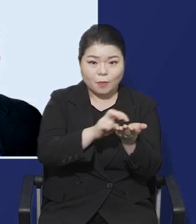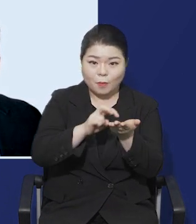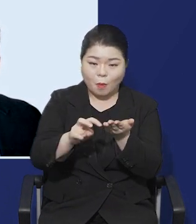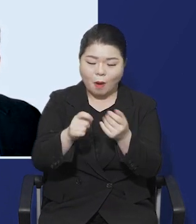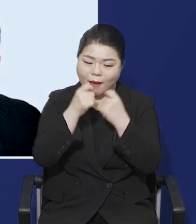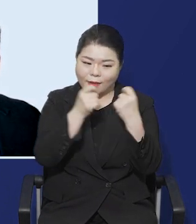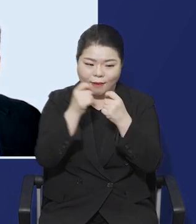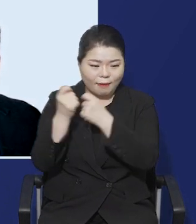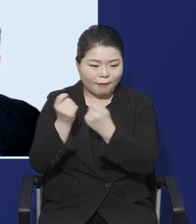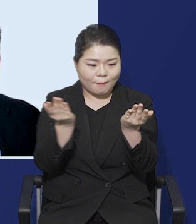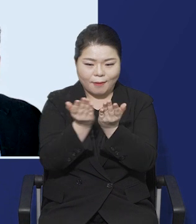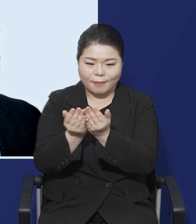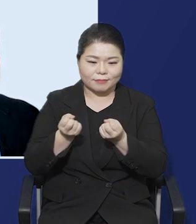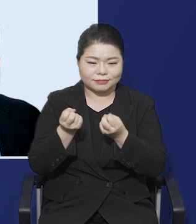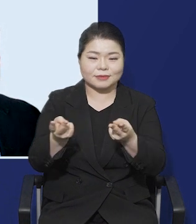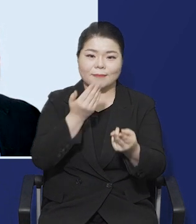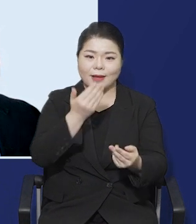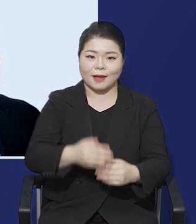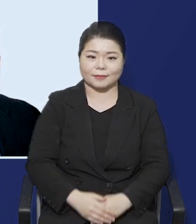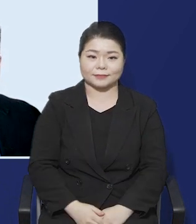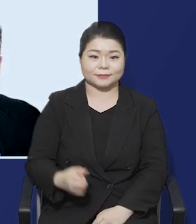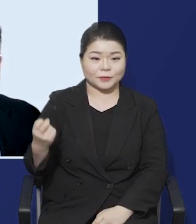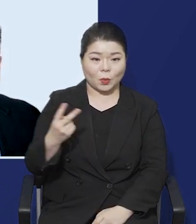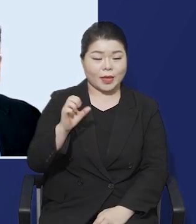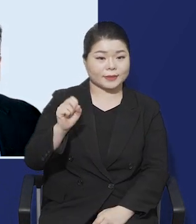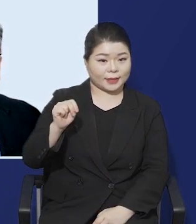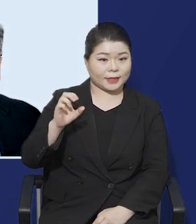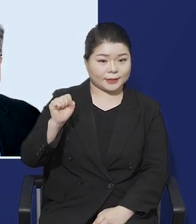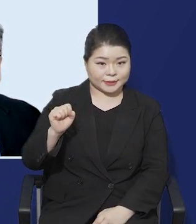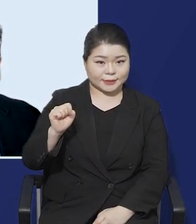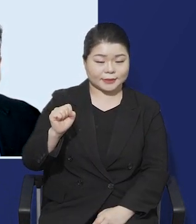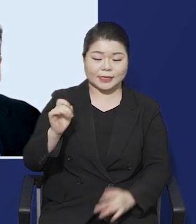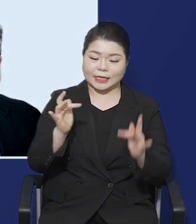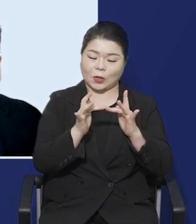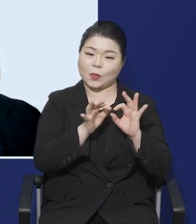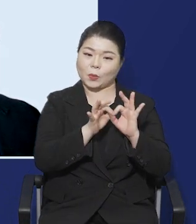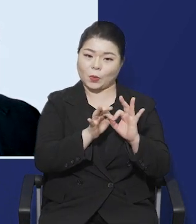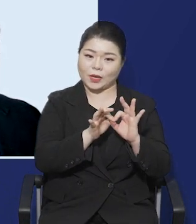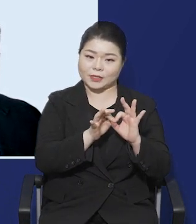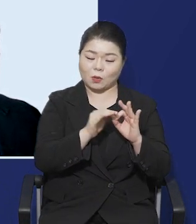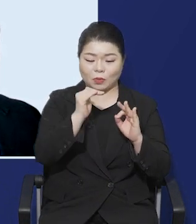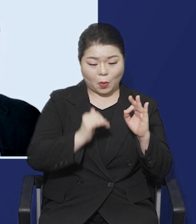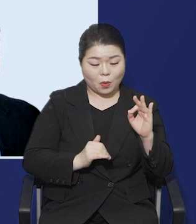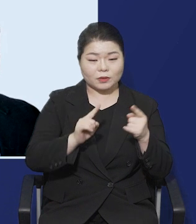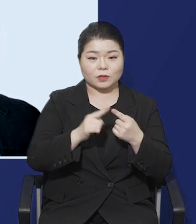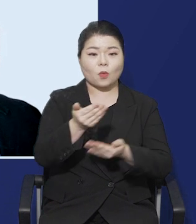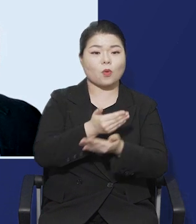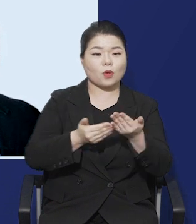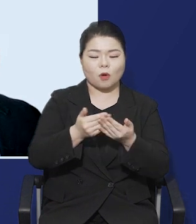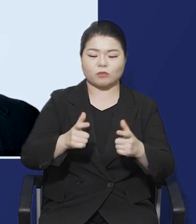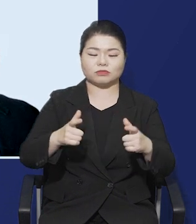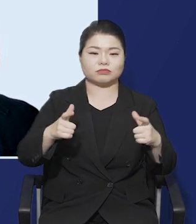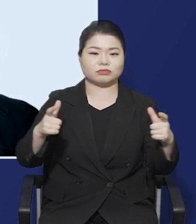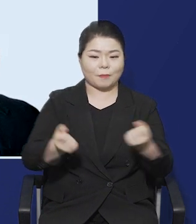개별할 수 있는 것입니다. 또한 소셜미디어 및 온라인 플랫폼을 통해서 콘텐츠를 공유하고 확산시킬